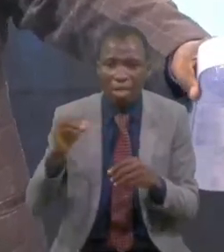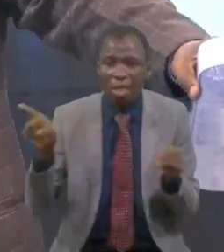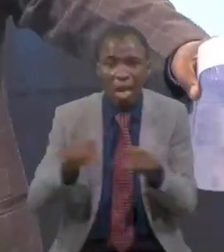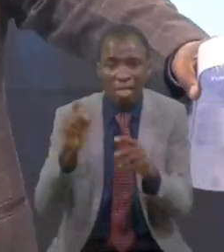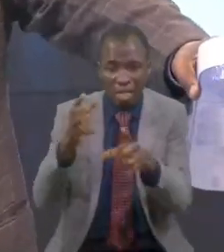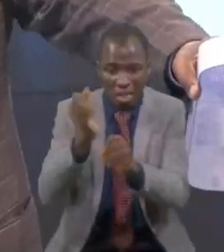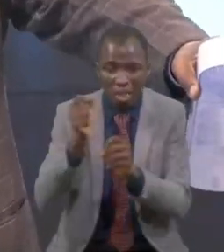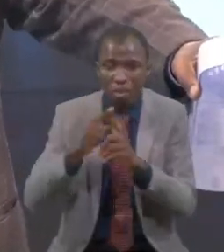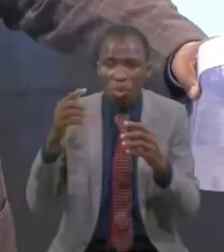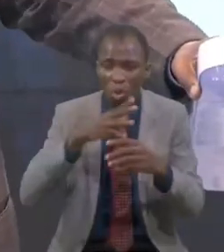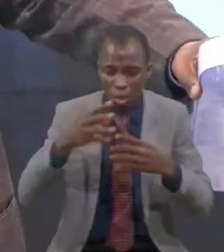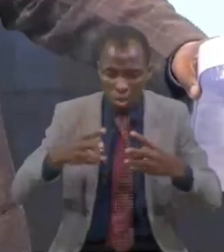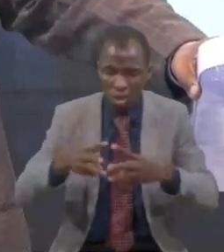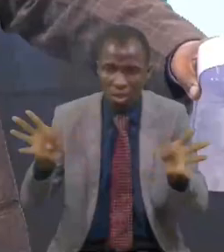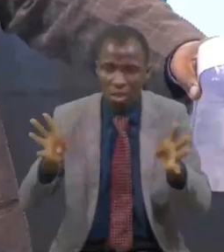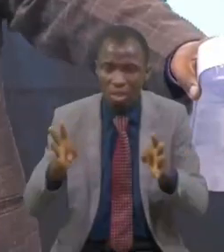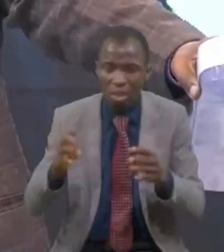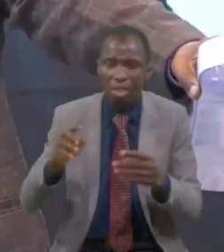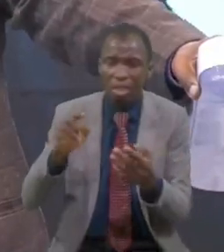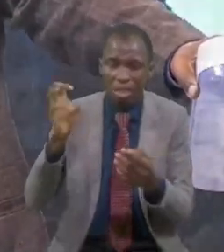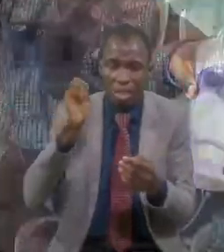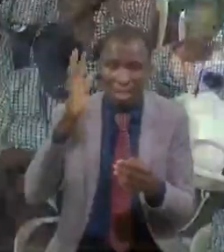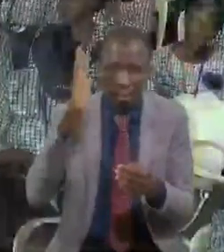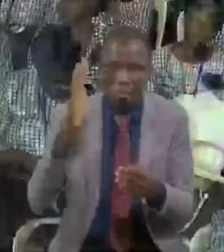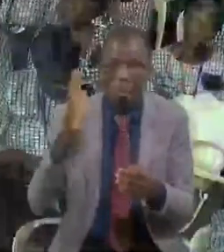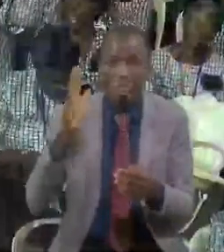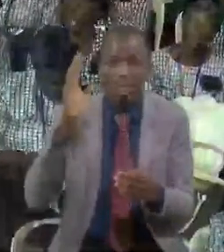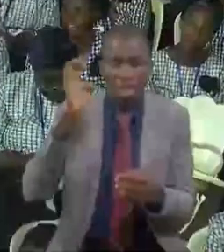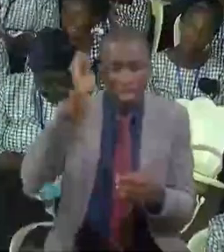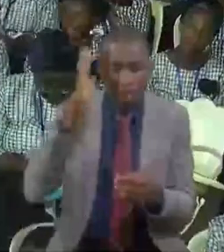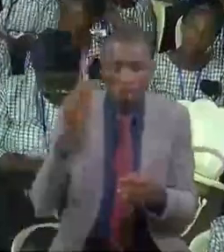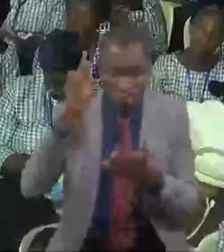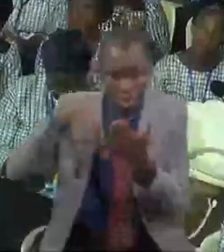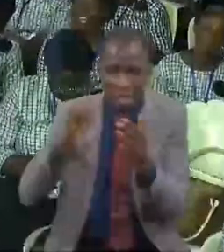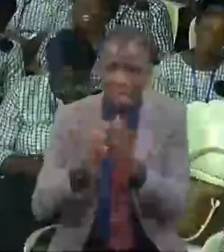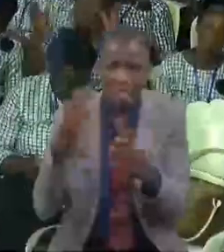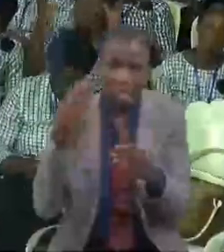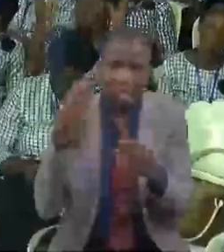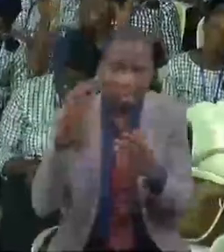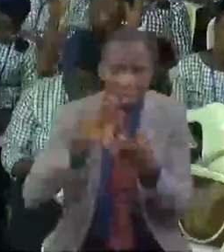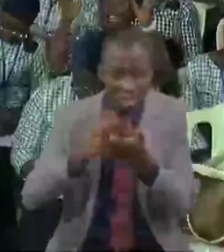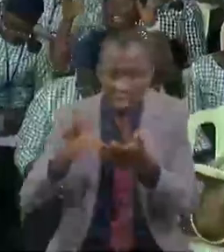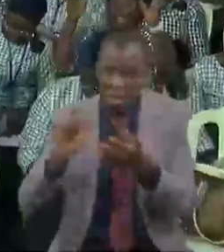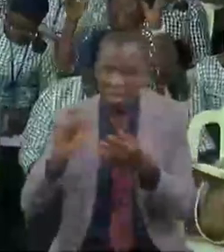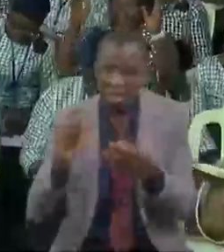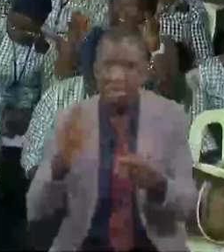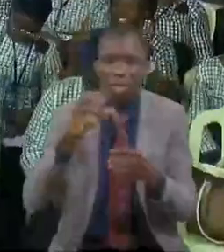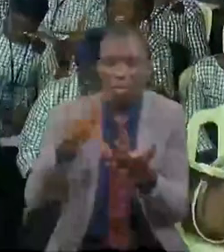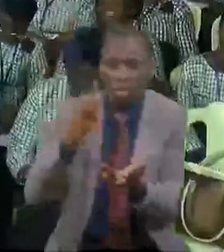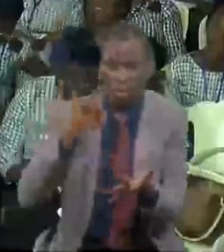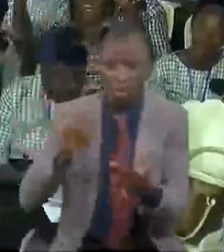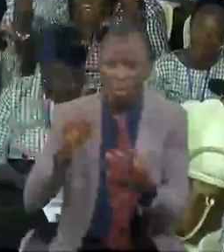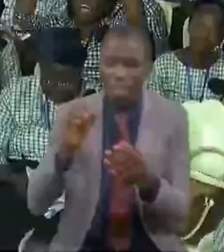cela va voir le signe invisible invisible là que SICI c'est la race